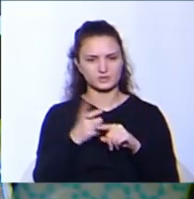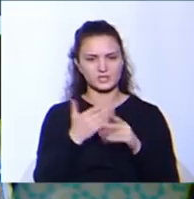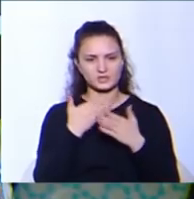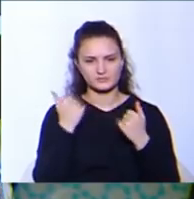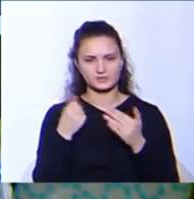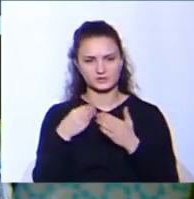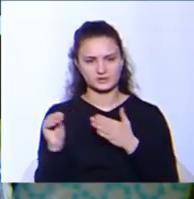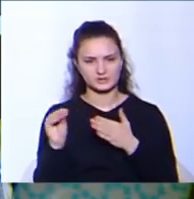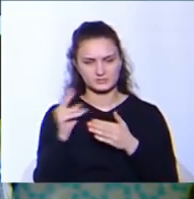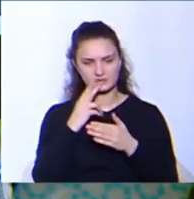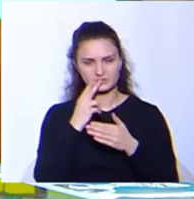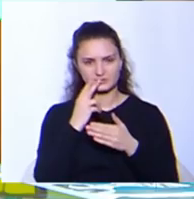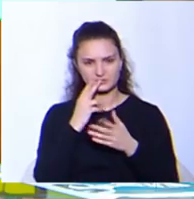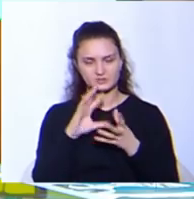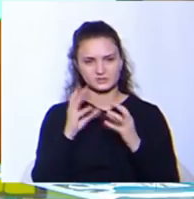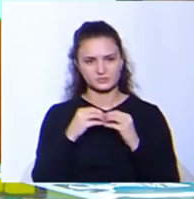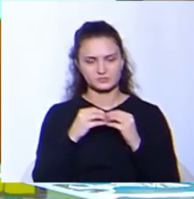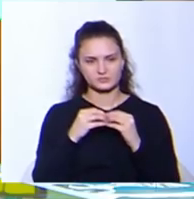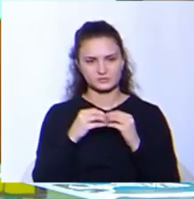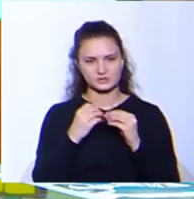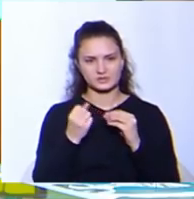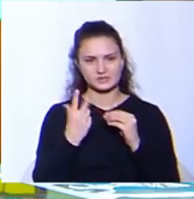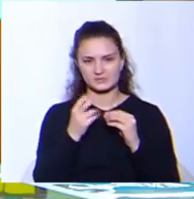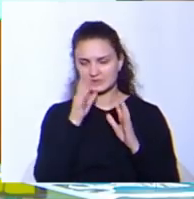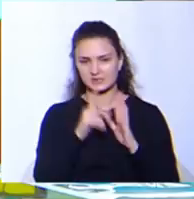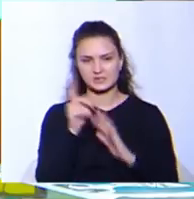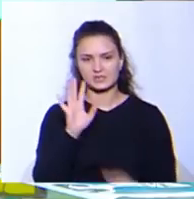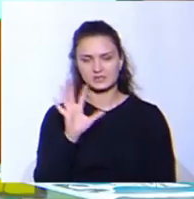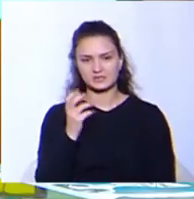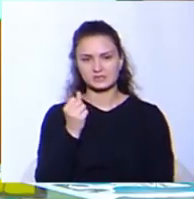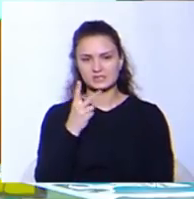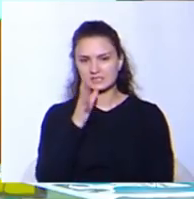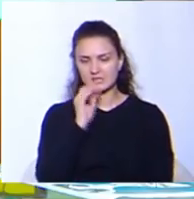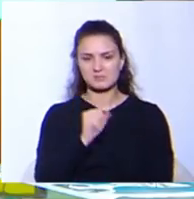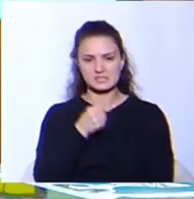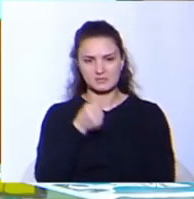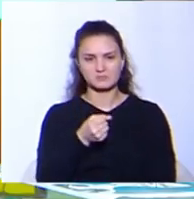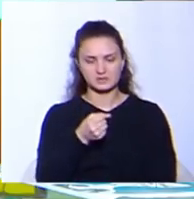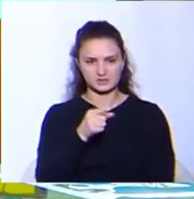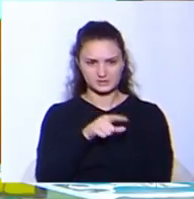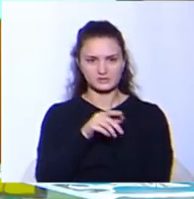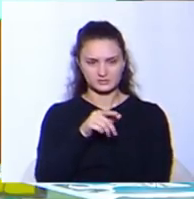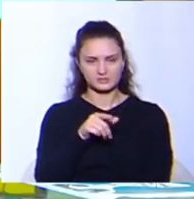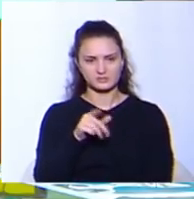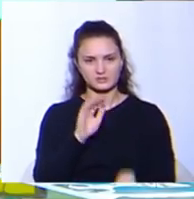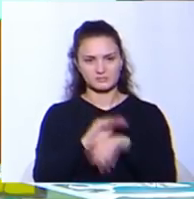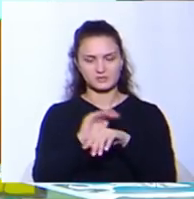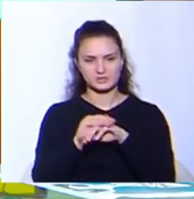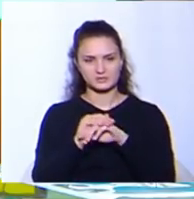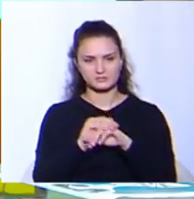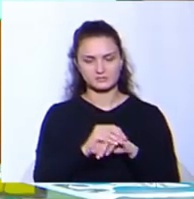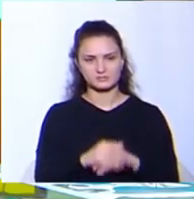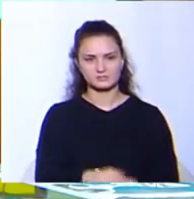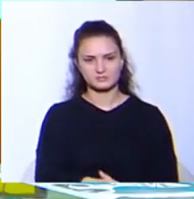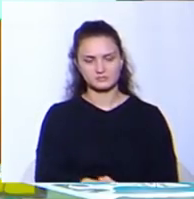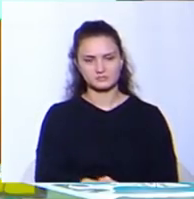ადვილად ხელმისაწვდომია და არა 13 წლიდან, არამედ 13 წლამდეც კი არის ეპიზოდები დაფიქსირებული არა ერთ